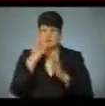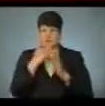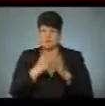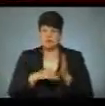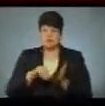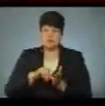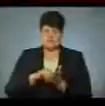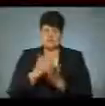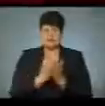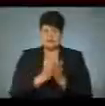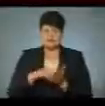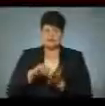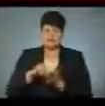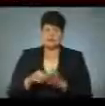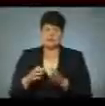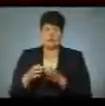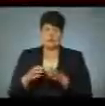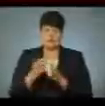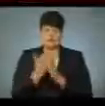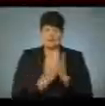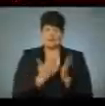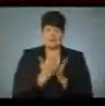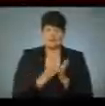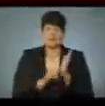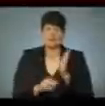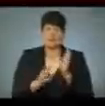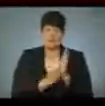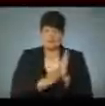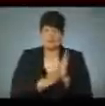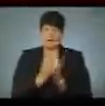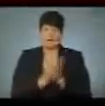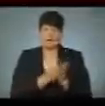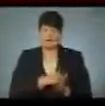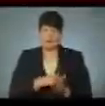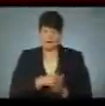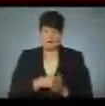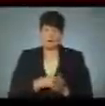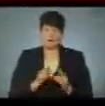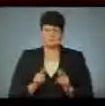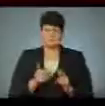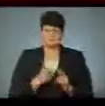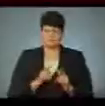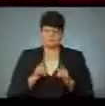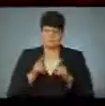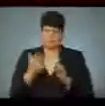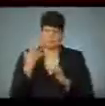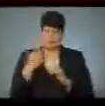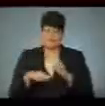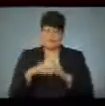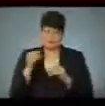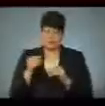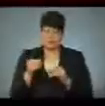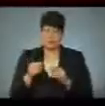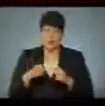виступів кандидатів і представників партій. У списку є 69 кандидатів в народні депутати, які балотуються у 5 виборчих округах